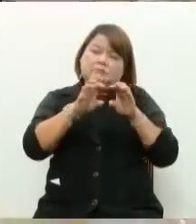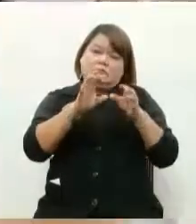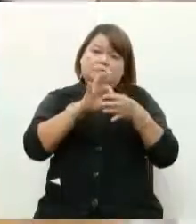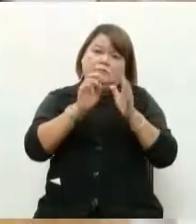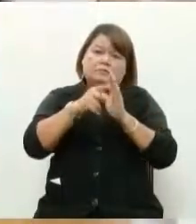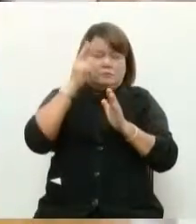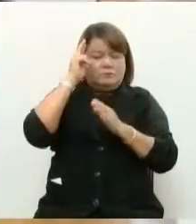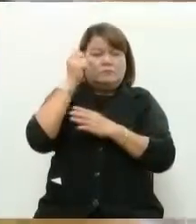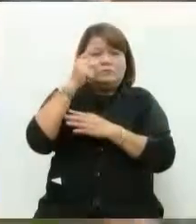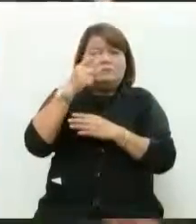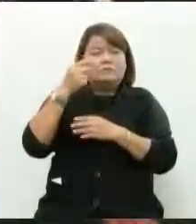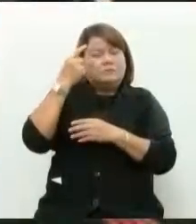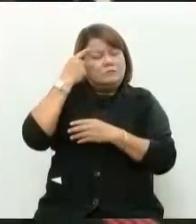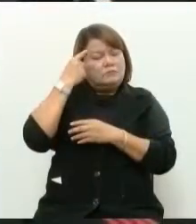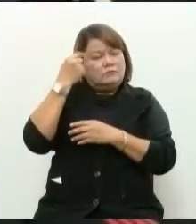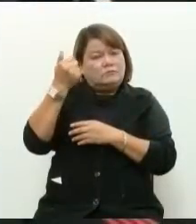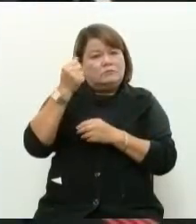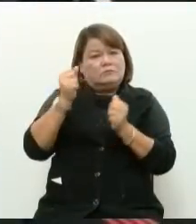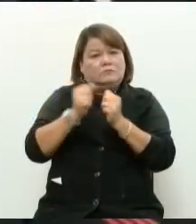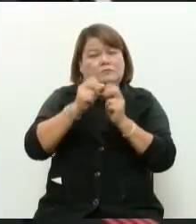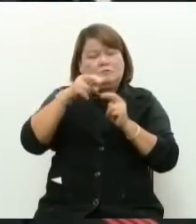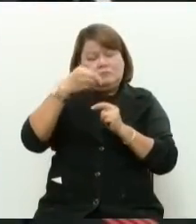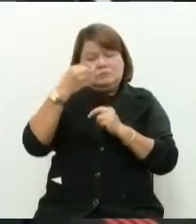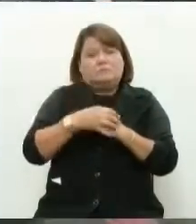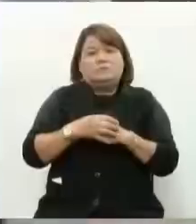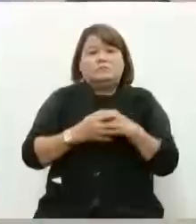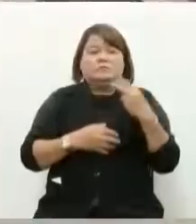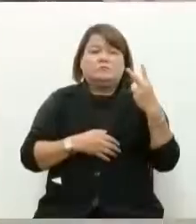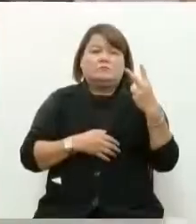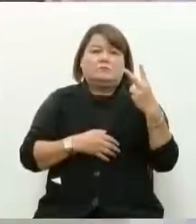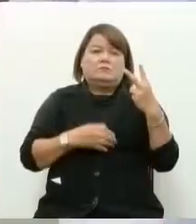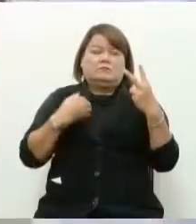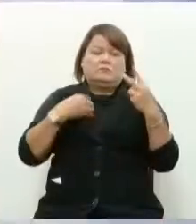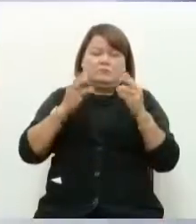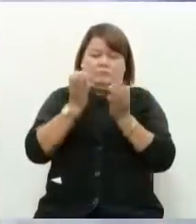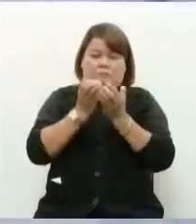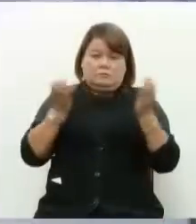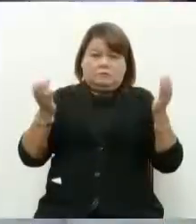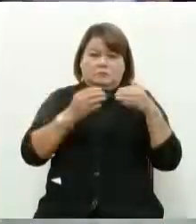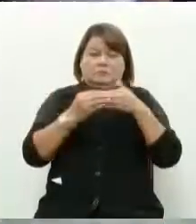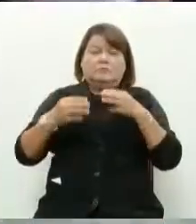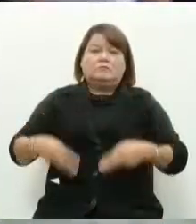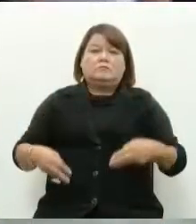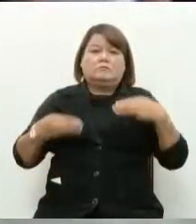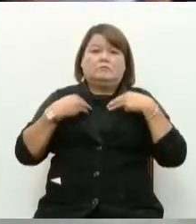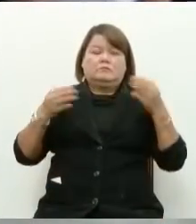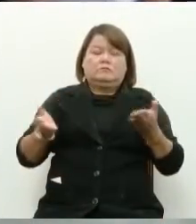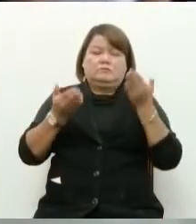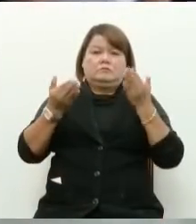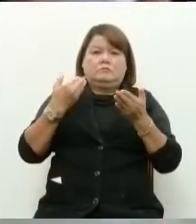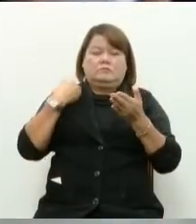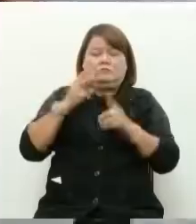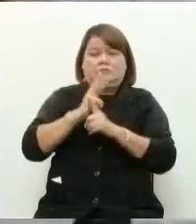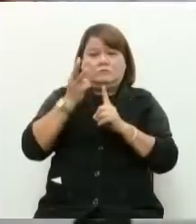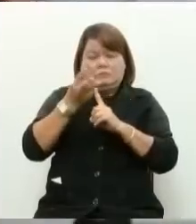เข้าใจและทัศนคติที่ดีต่อผู้เรียน 2. มีคุณธรรมนำชีวิตส่งเสริมการสร้างวัฒนธร